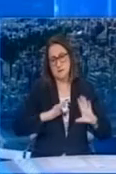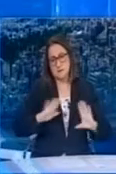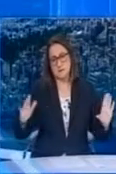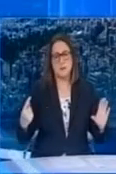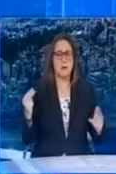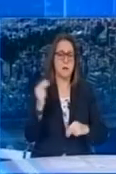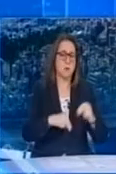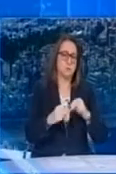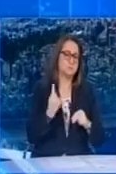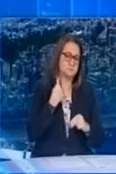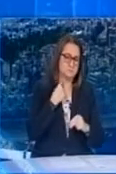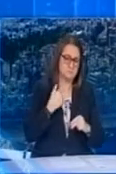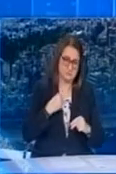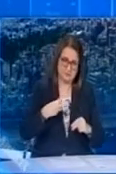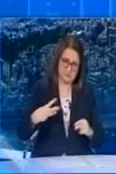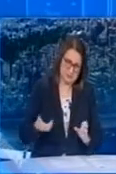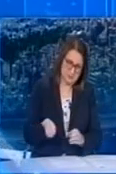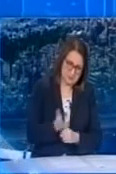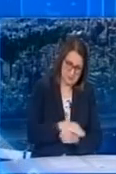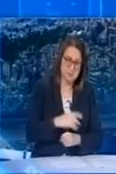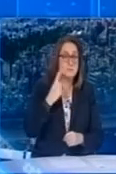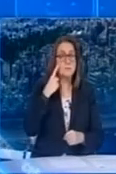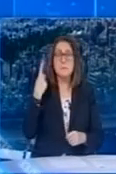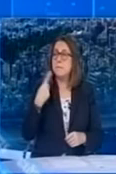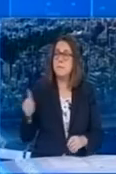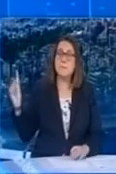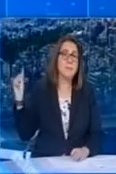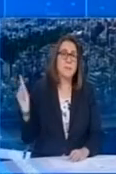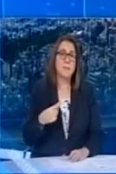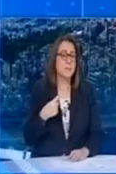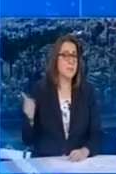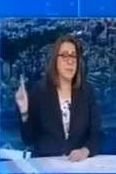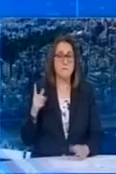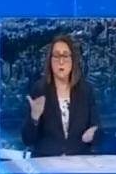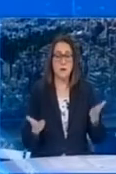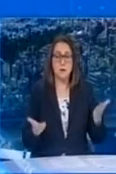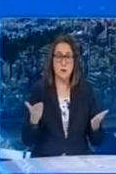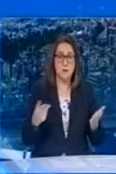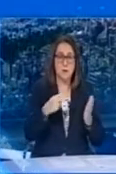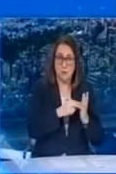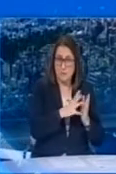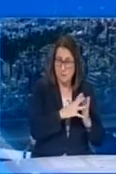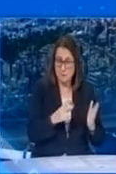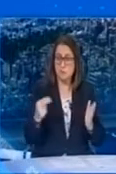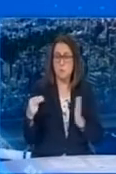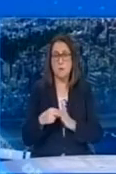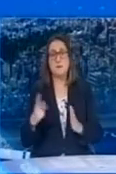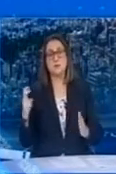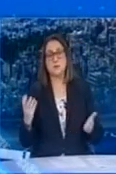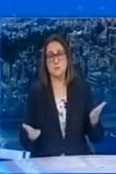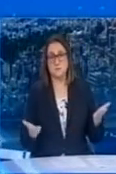Η εικόνα που μας δίνει το Μητρό Ανθρώπινου Δυναμικού Ελληνικού Δημοσίου, από την απογραφή δηλαδή, είναι